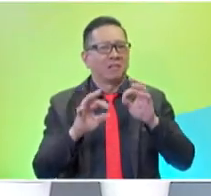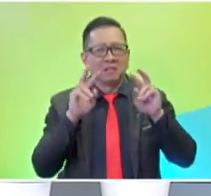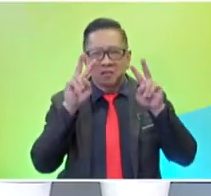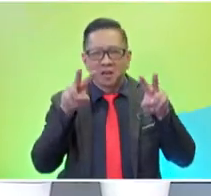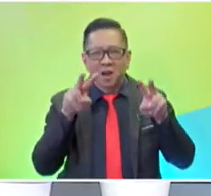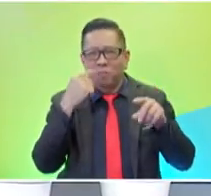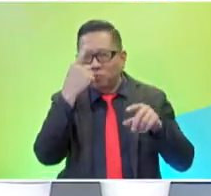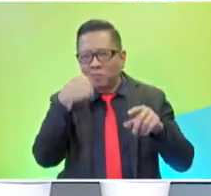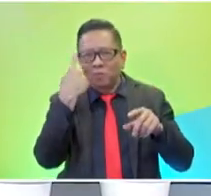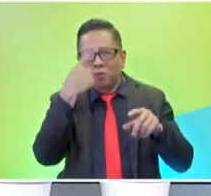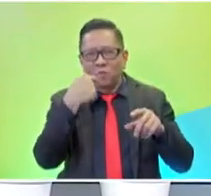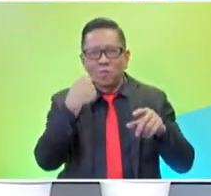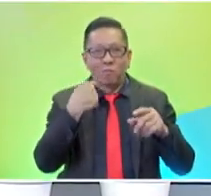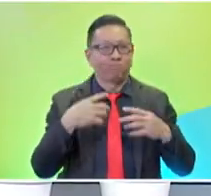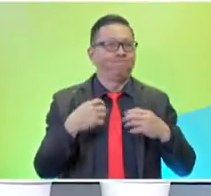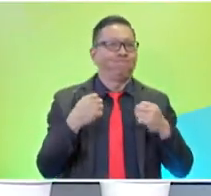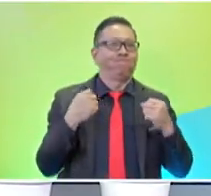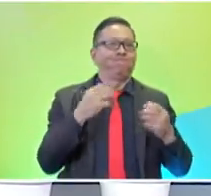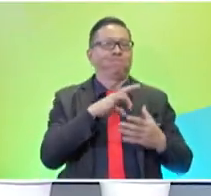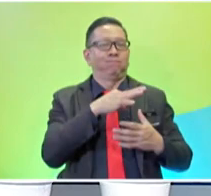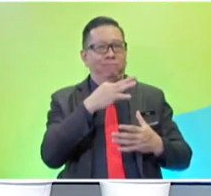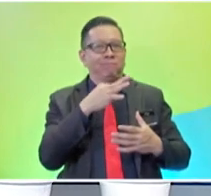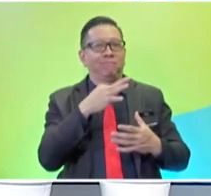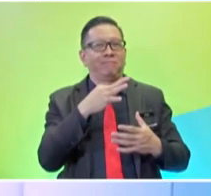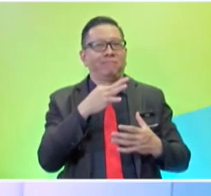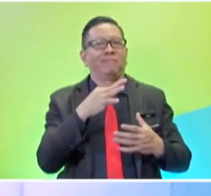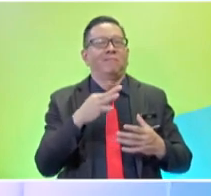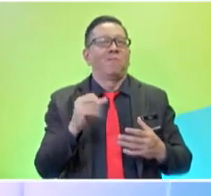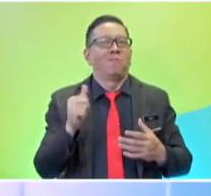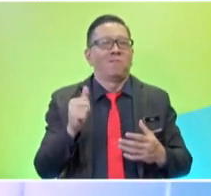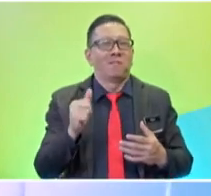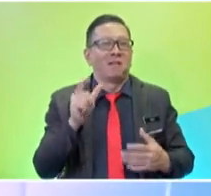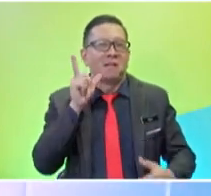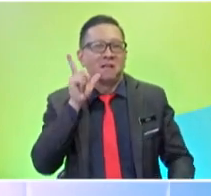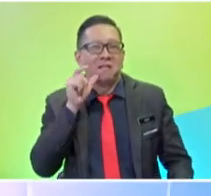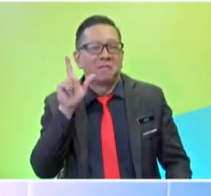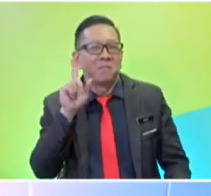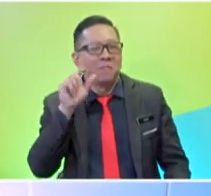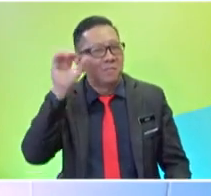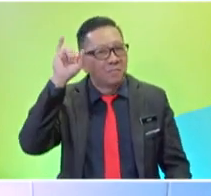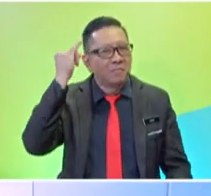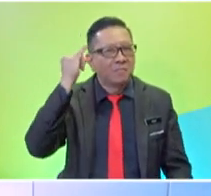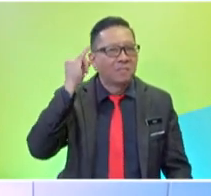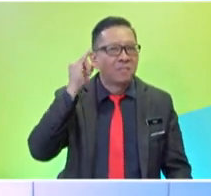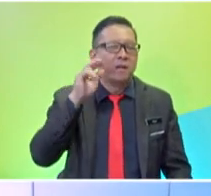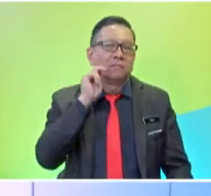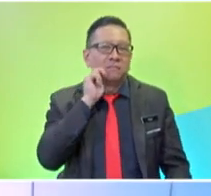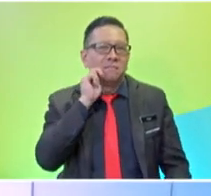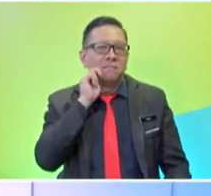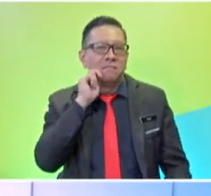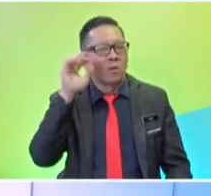mereka masih lagi Kakak bertenaga dan komentar amanah Adlina Nasrullah Najwa